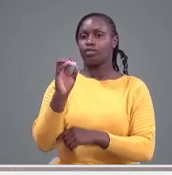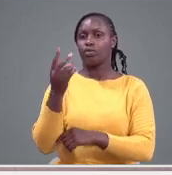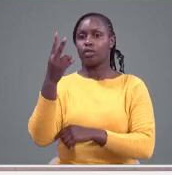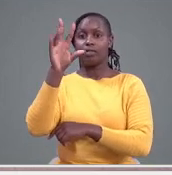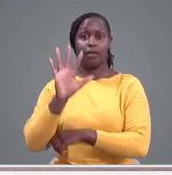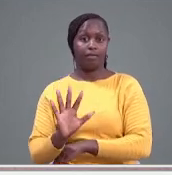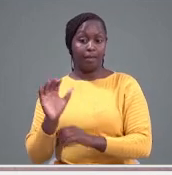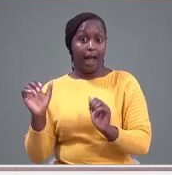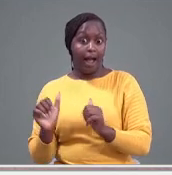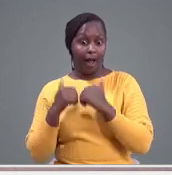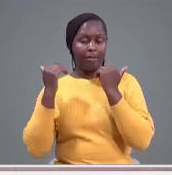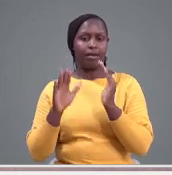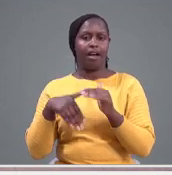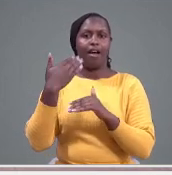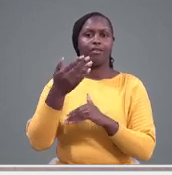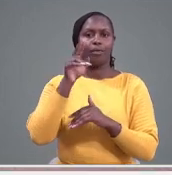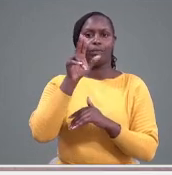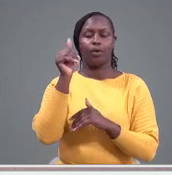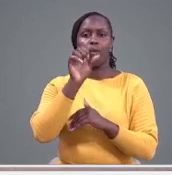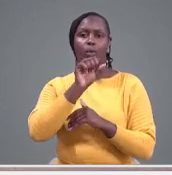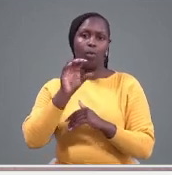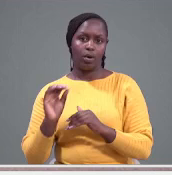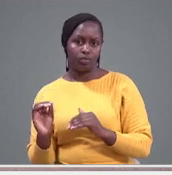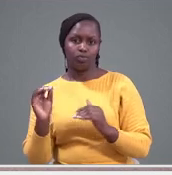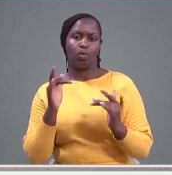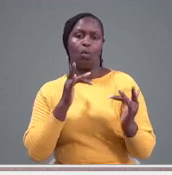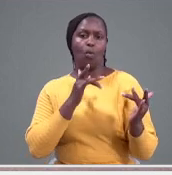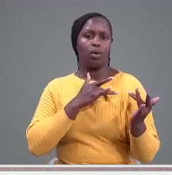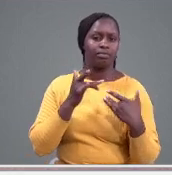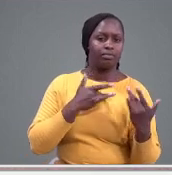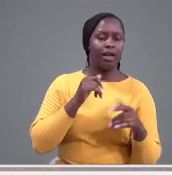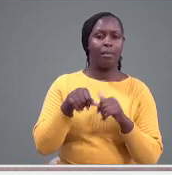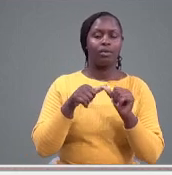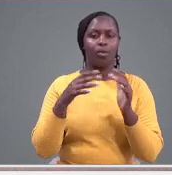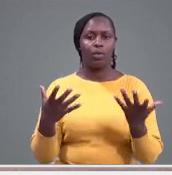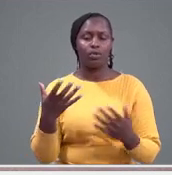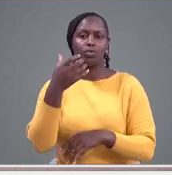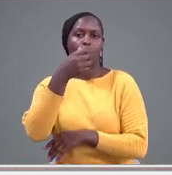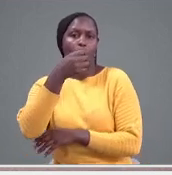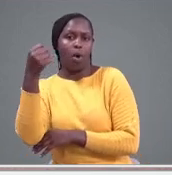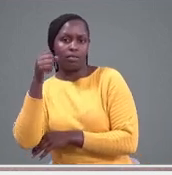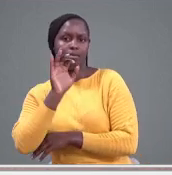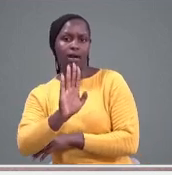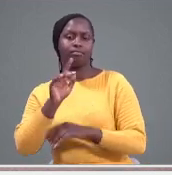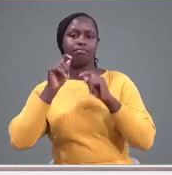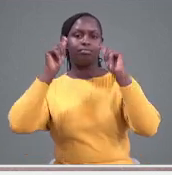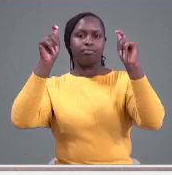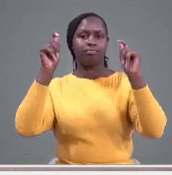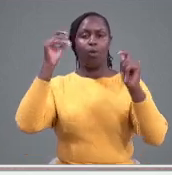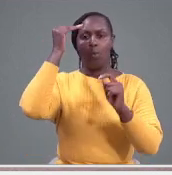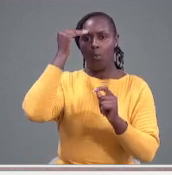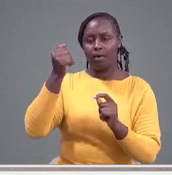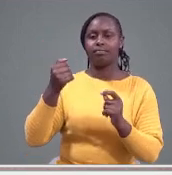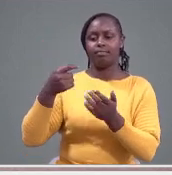2024-2025. Haya yanajiri baada ya viongozi wa wasu kusu na kudhihia kusitisha mgomo wao wao ili kutia